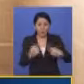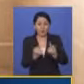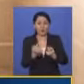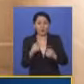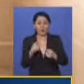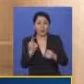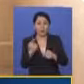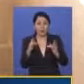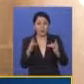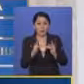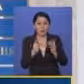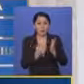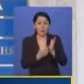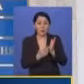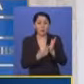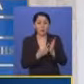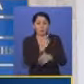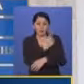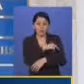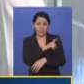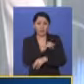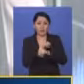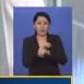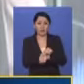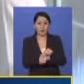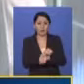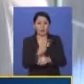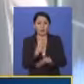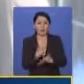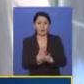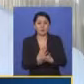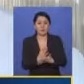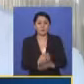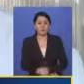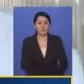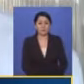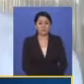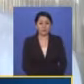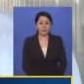орын хирургия бөлімшесіне де медициналық сақтандыру қоры бойынша орналастырылған.